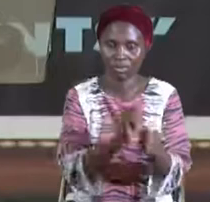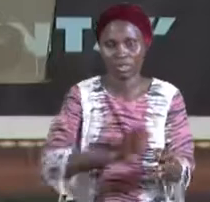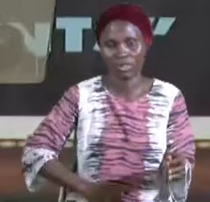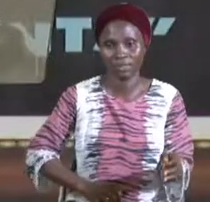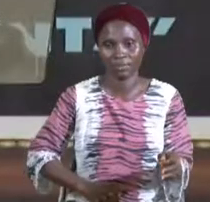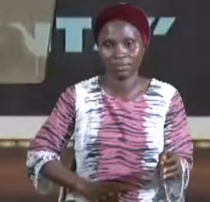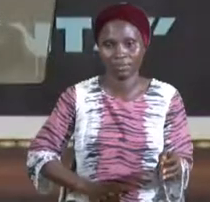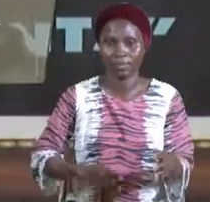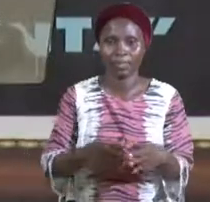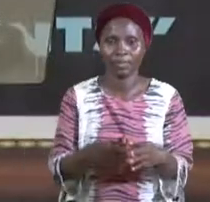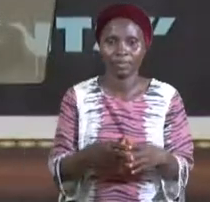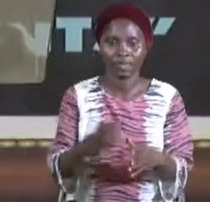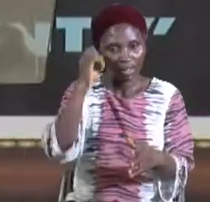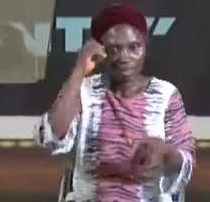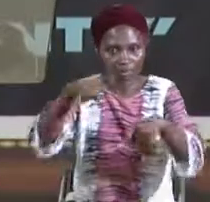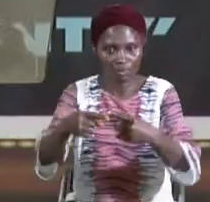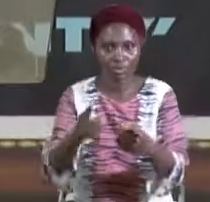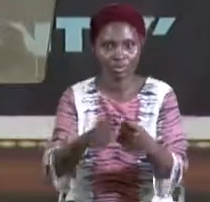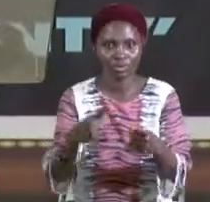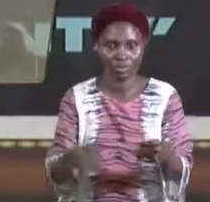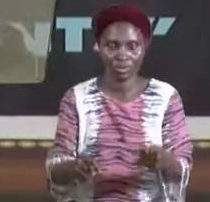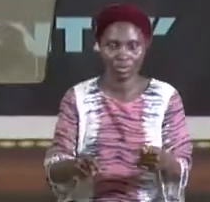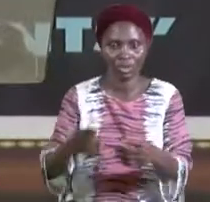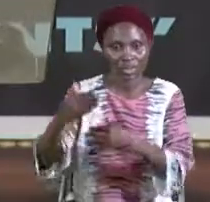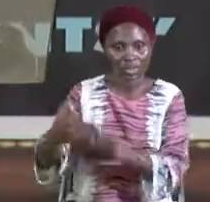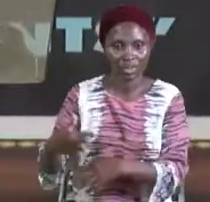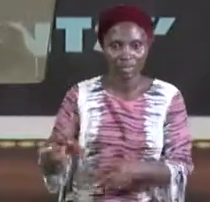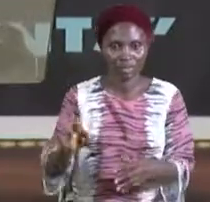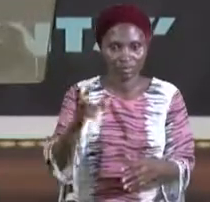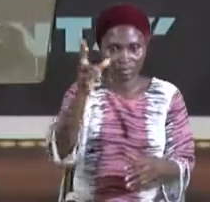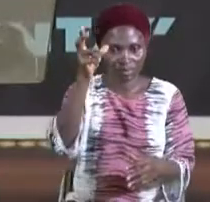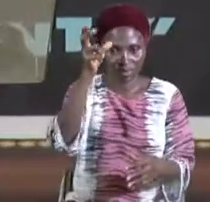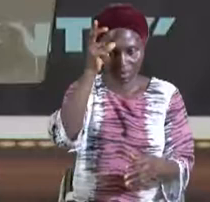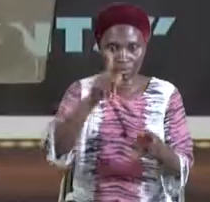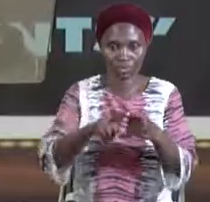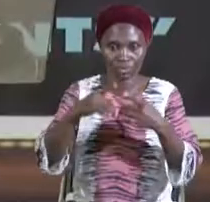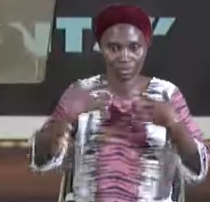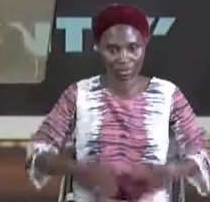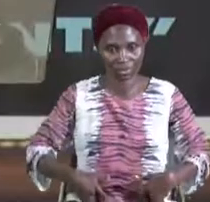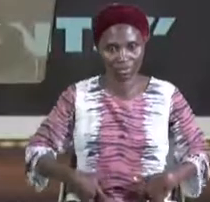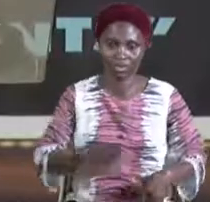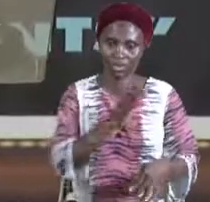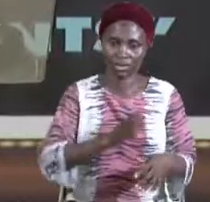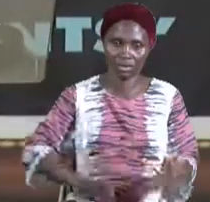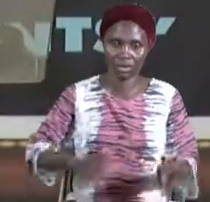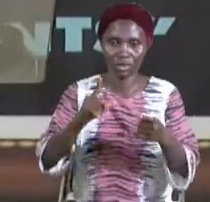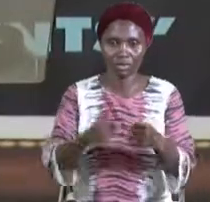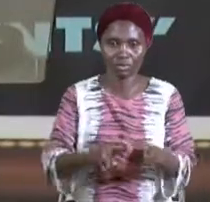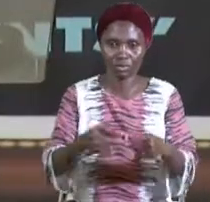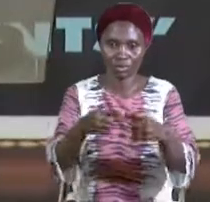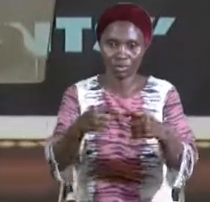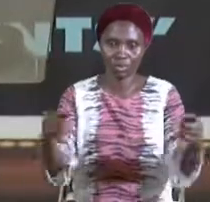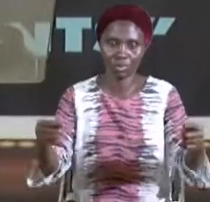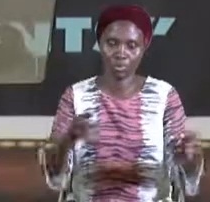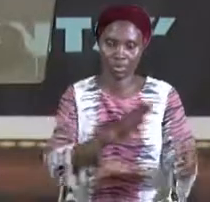était le Fils de Dieu, il est allé du côté de Satan pour décourager Christ, pour contredire